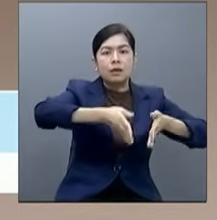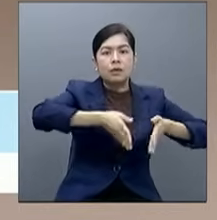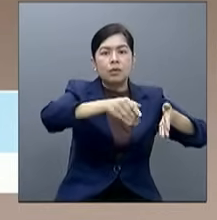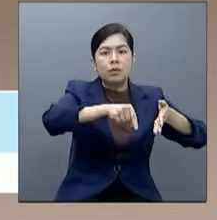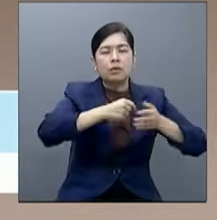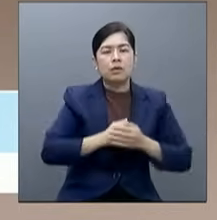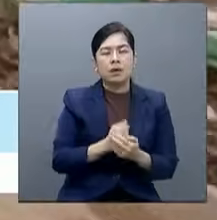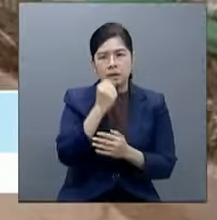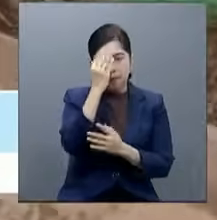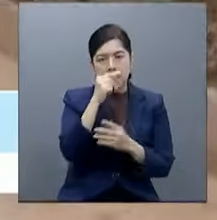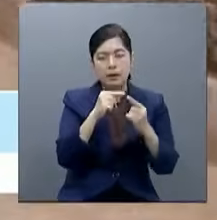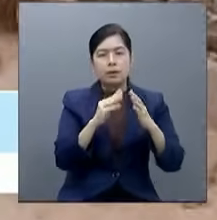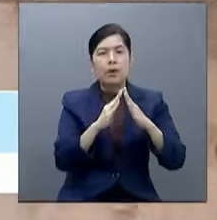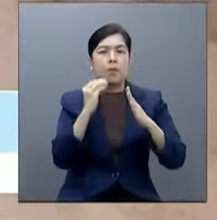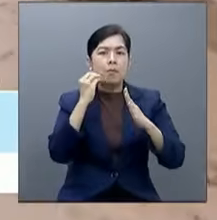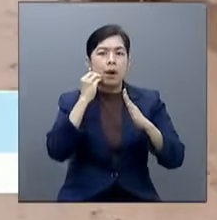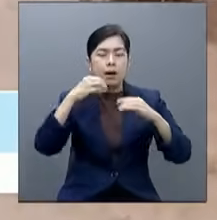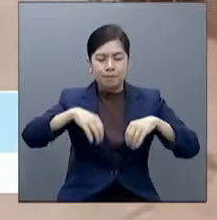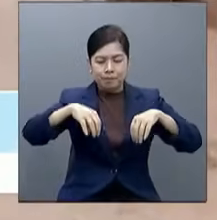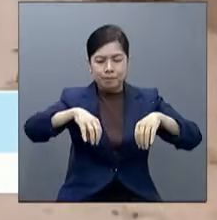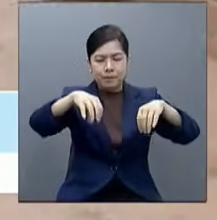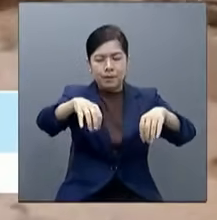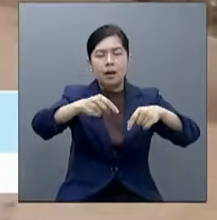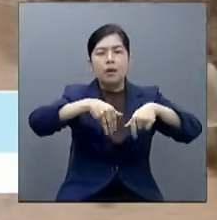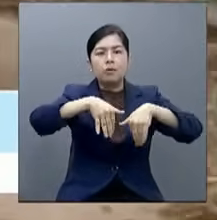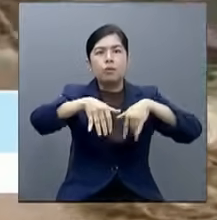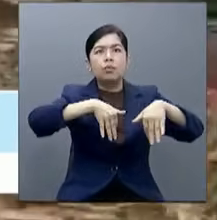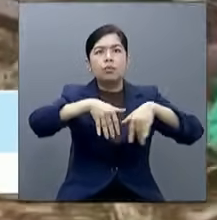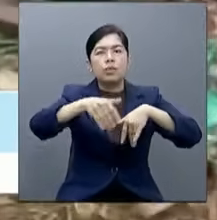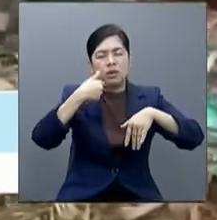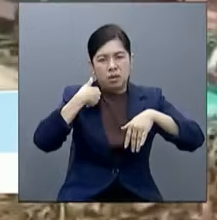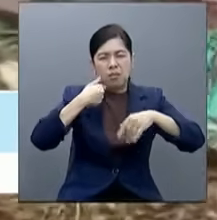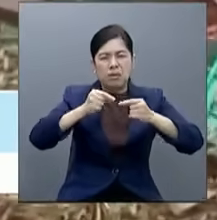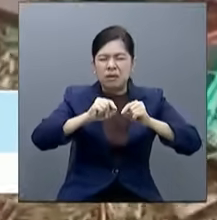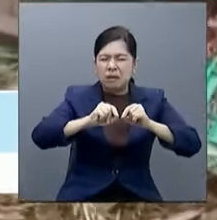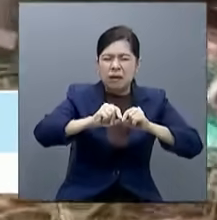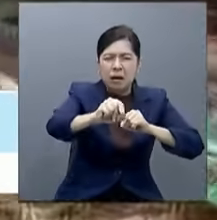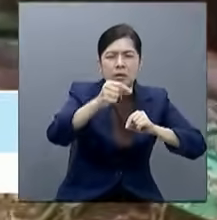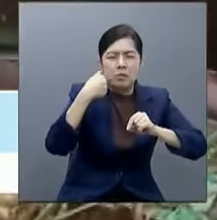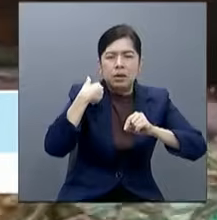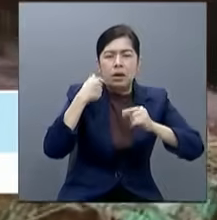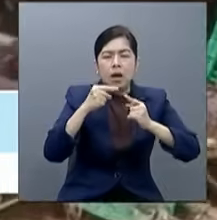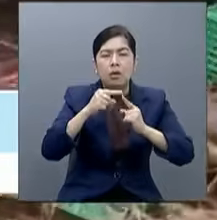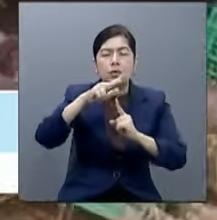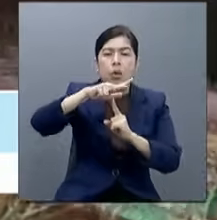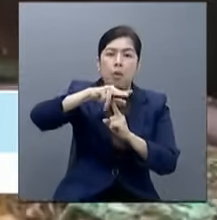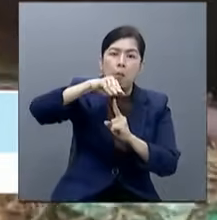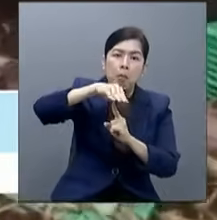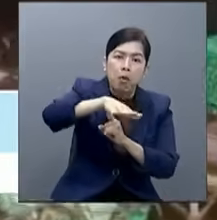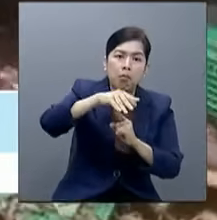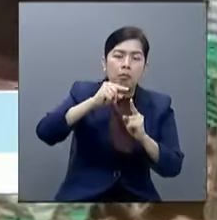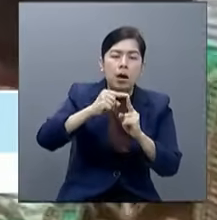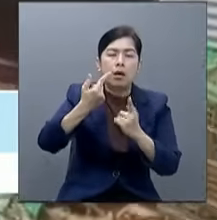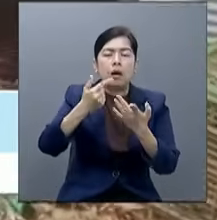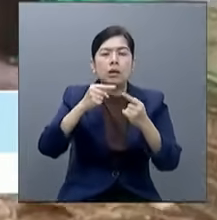าชุมชนจะอยู่ในริมน้ำแล้วก็อยู่ในแอ่งอยู่ในหลึกแล้วทีนี้มันไม่มีสัญญาณโทรศัพท์ไม่มีอันนี้ผม